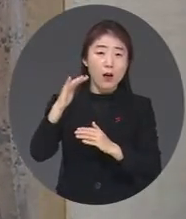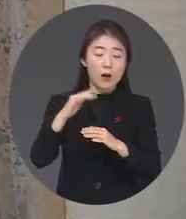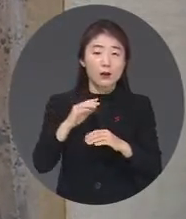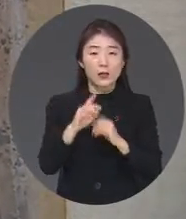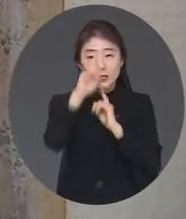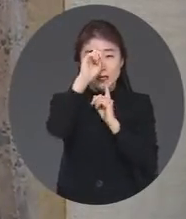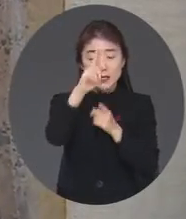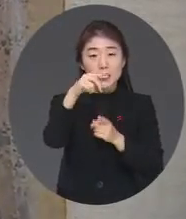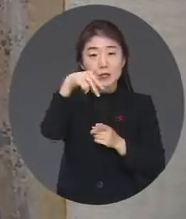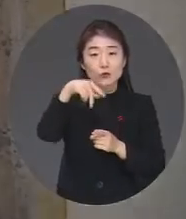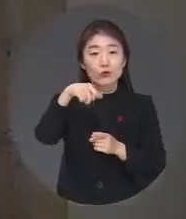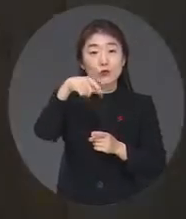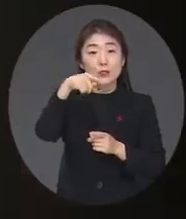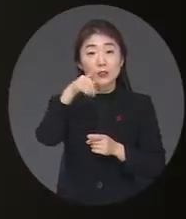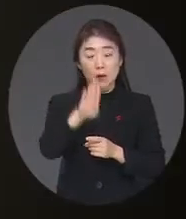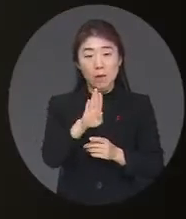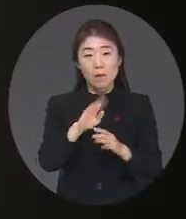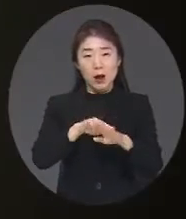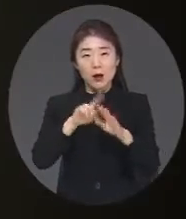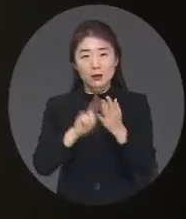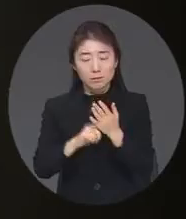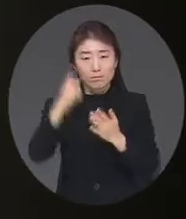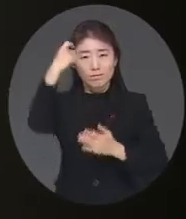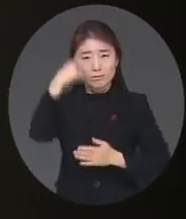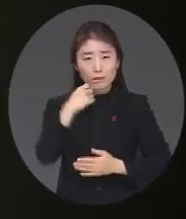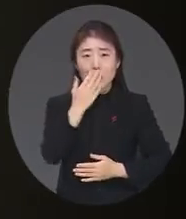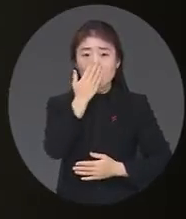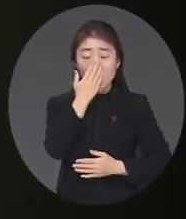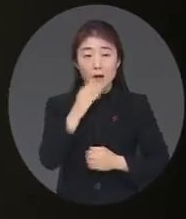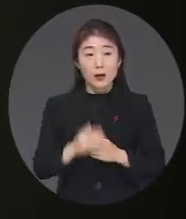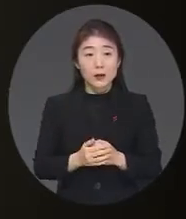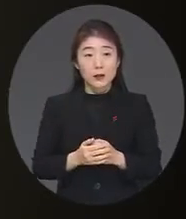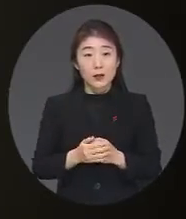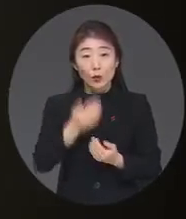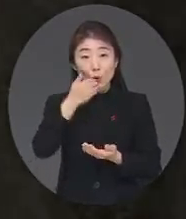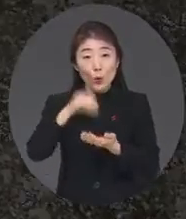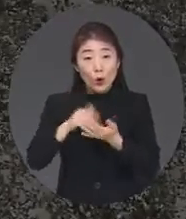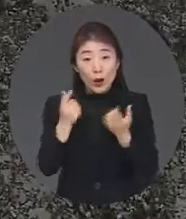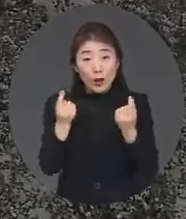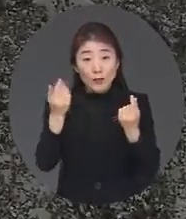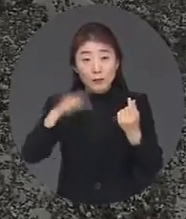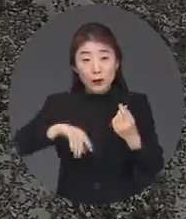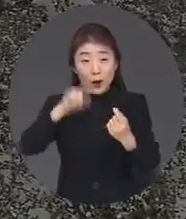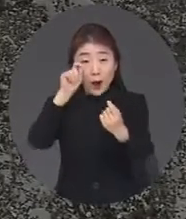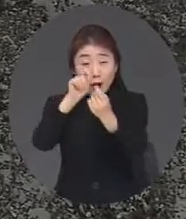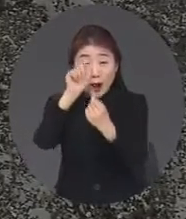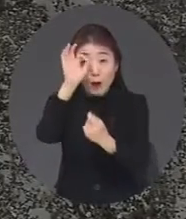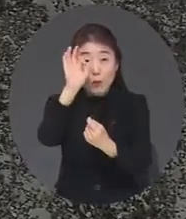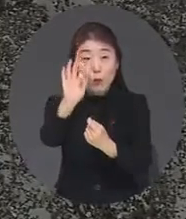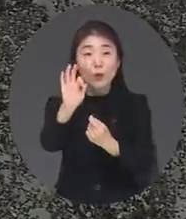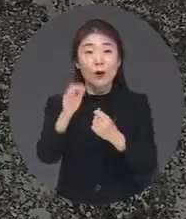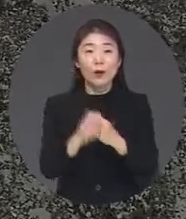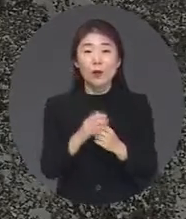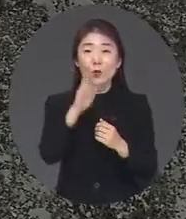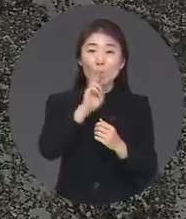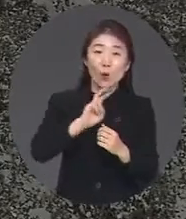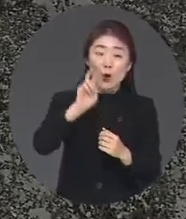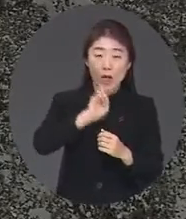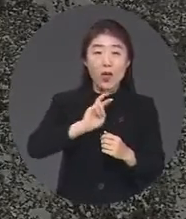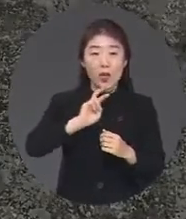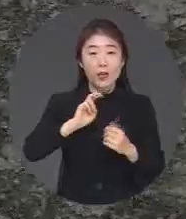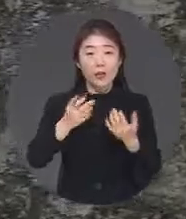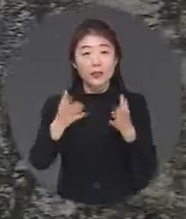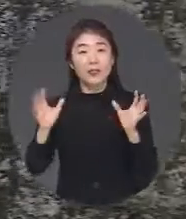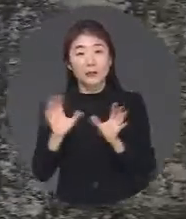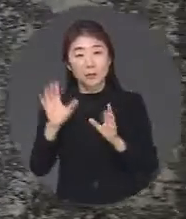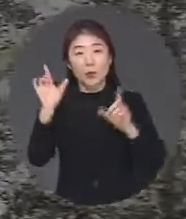마음이 절절히 느껴집니다. 마치 돌처럼 보이지만 가까이 가면 상모를 돌리고 악기를 연주하는 농악대의